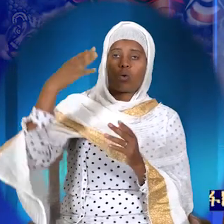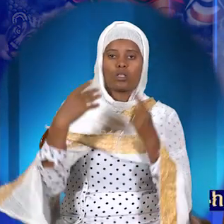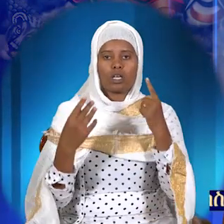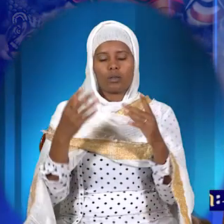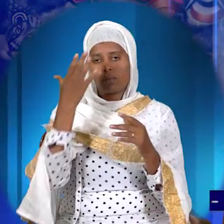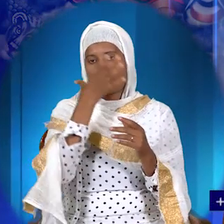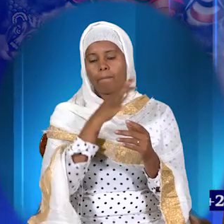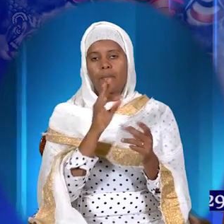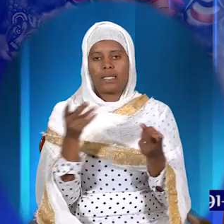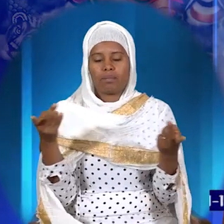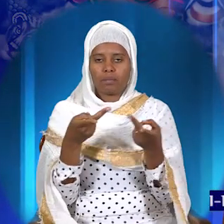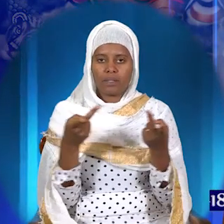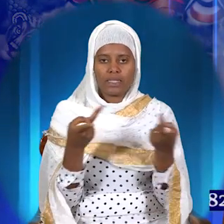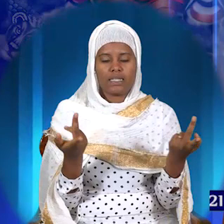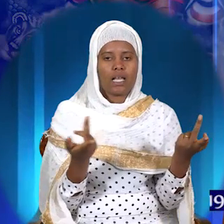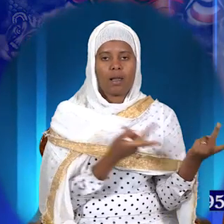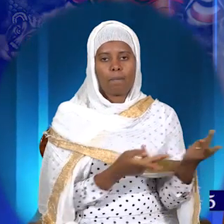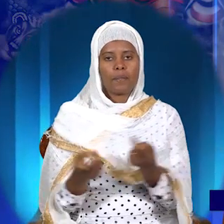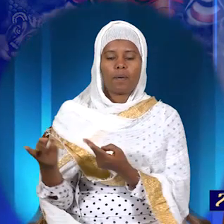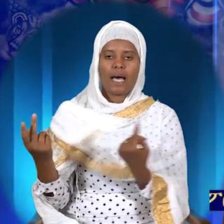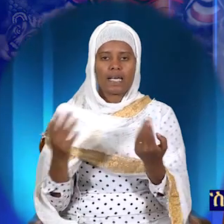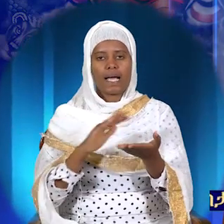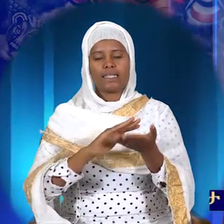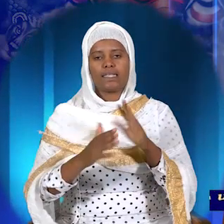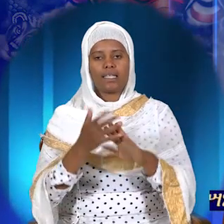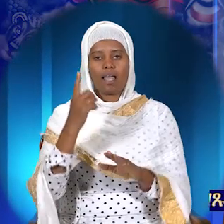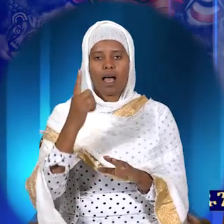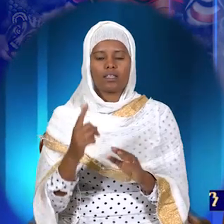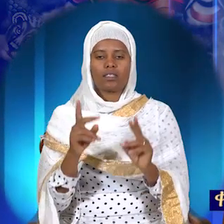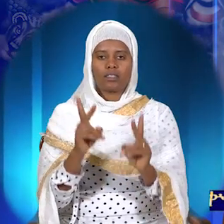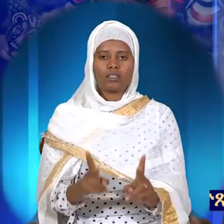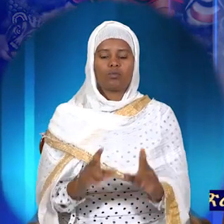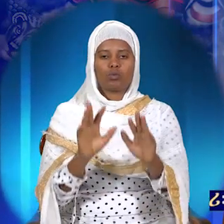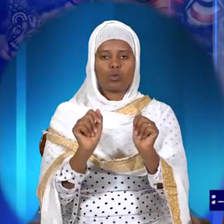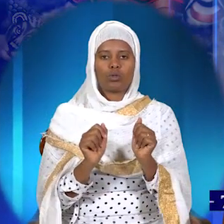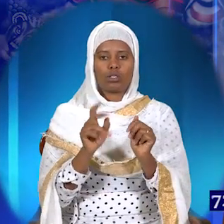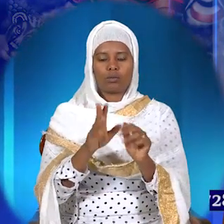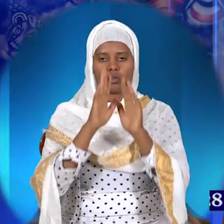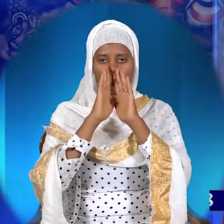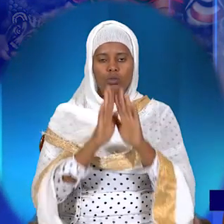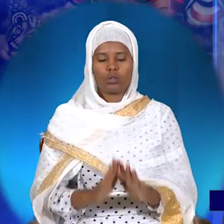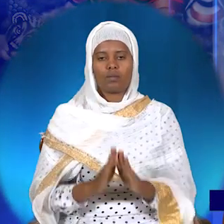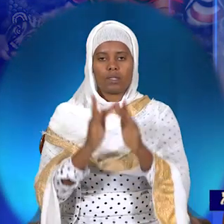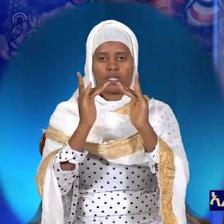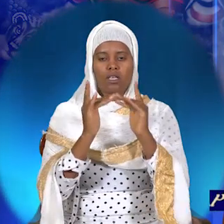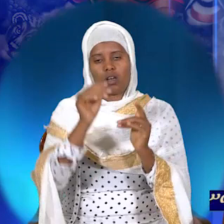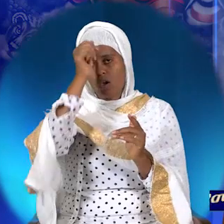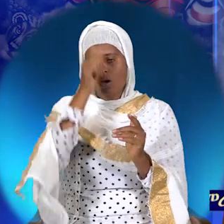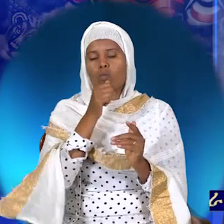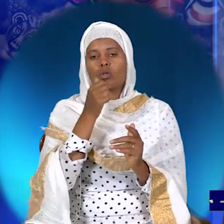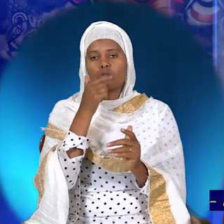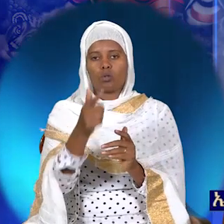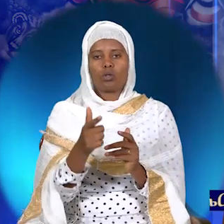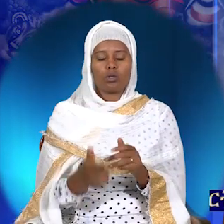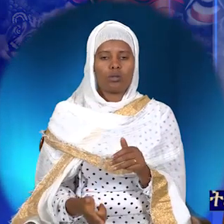بملكوت حدا يوم بملكع بمسسال بناي بحر حجنات حدا زخانو سلا زخانو كمتي قدوش شراكوس إلو